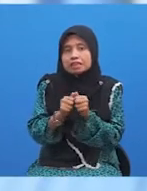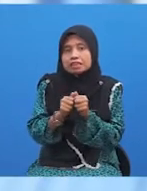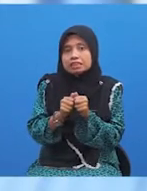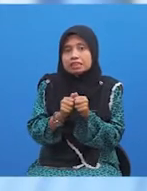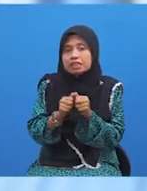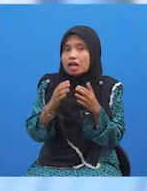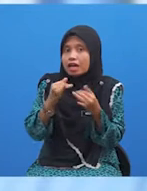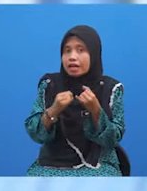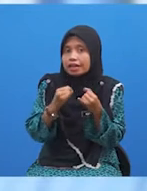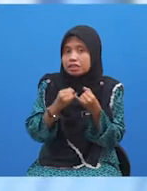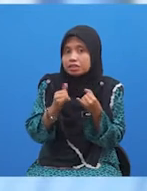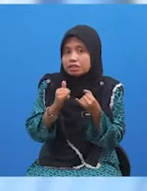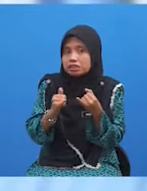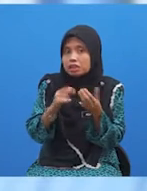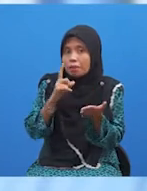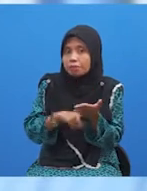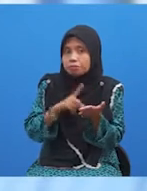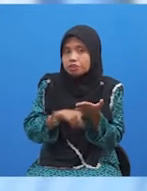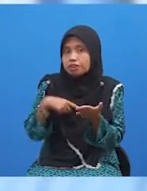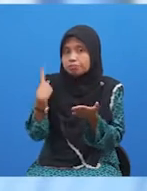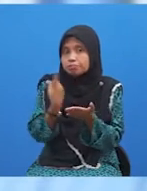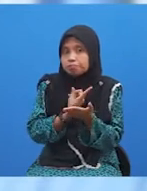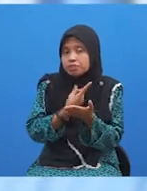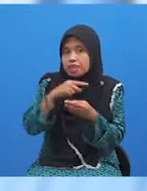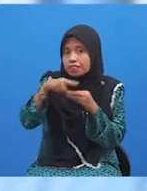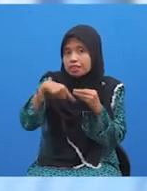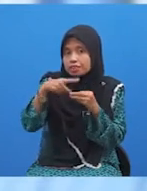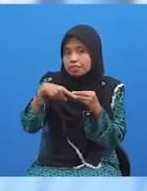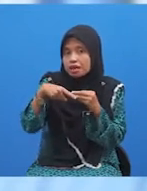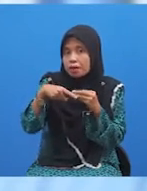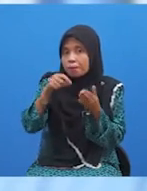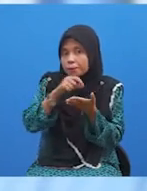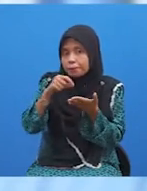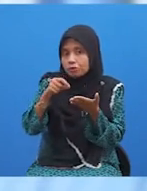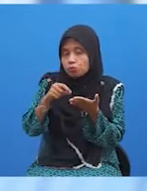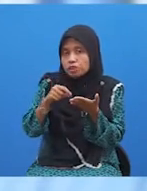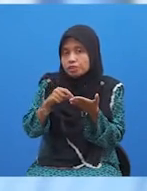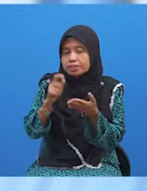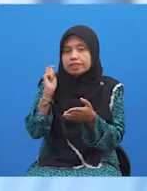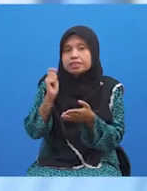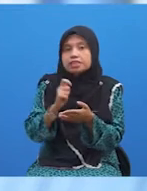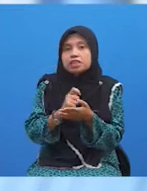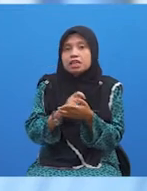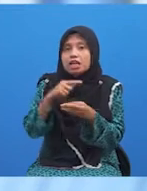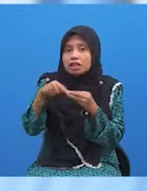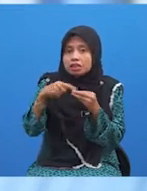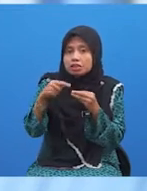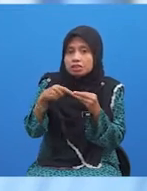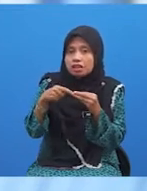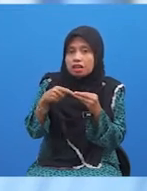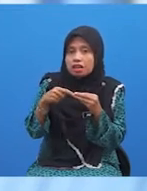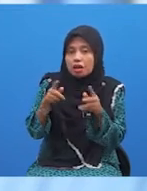dengan berakhirnya perbincangan kita tentang penulisan esei pendek